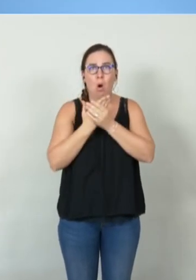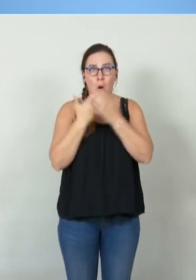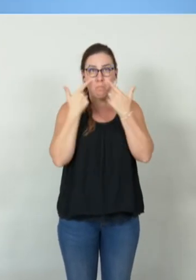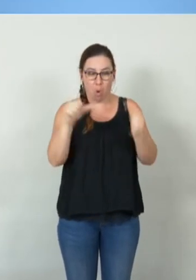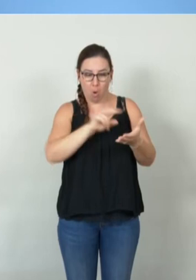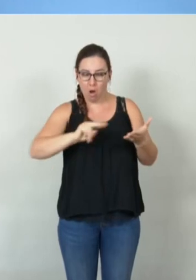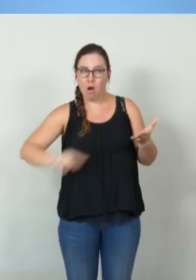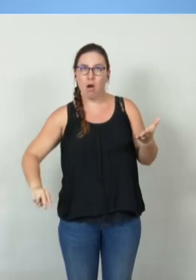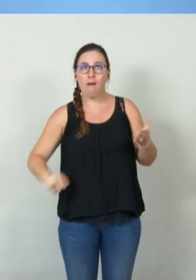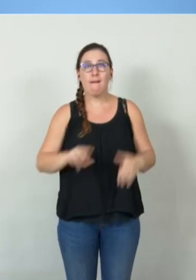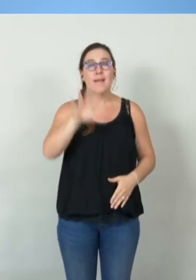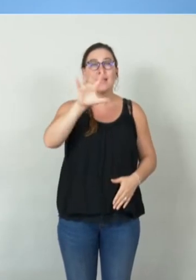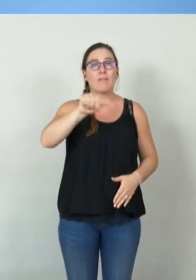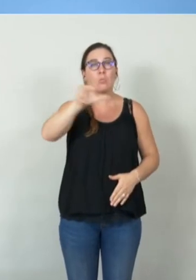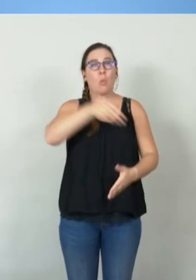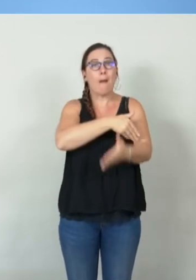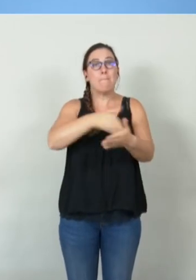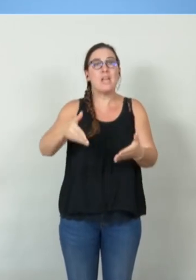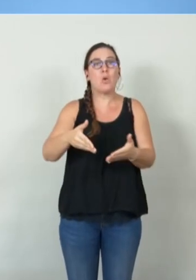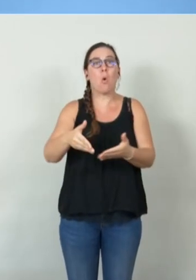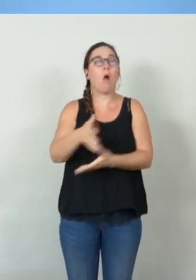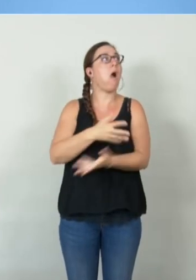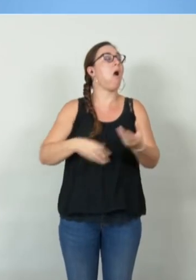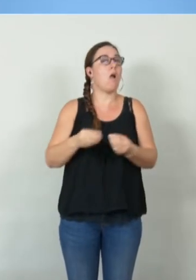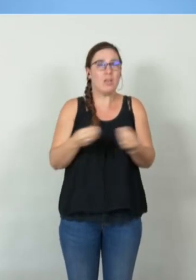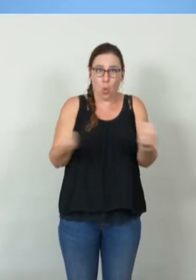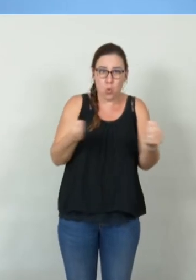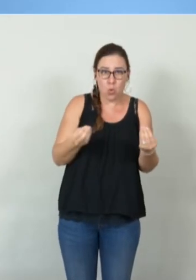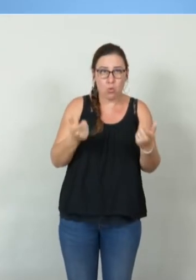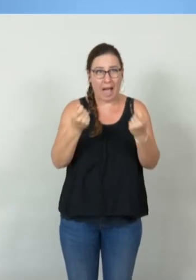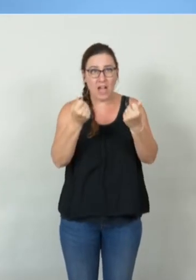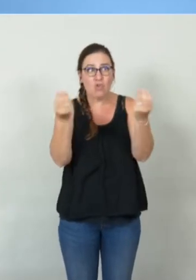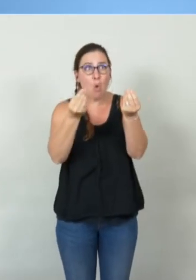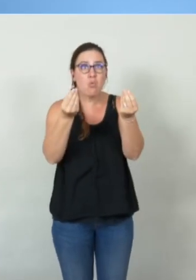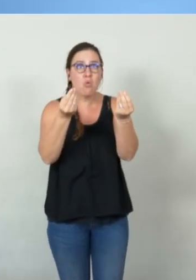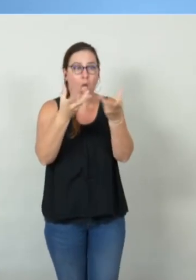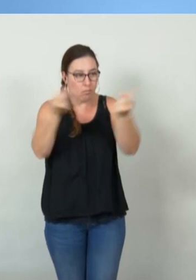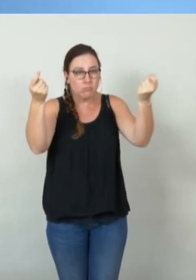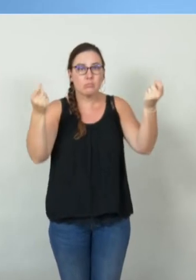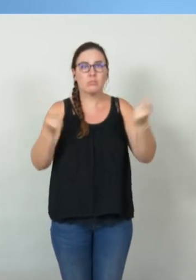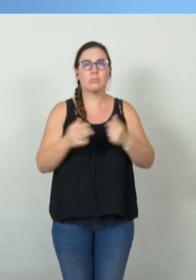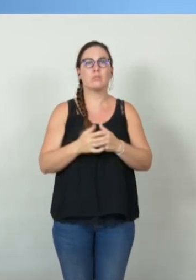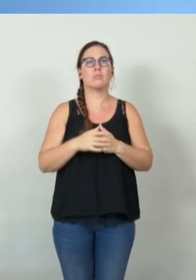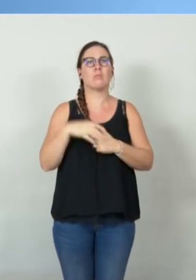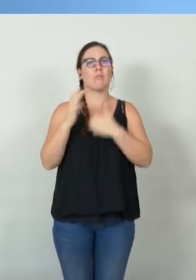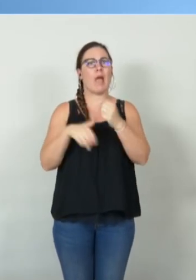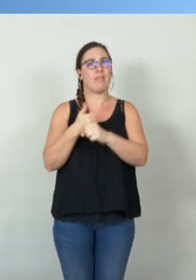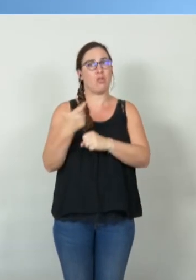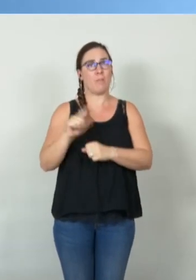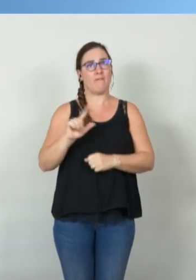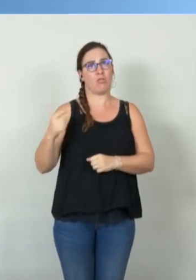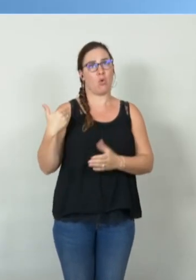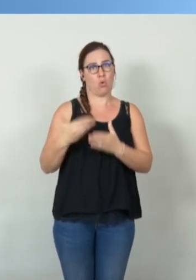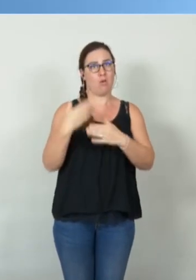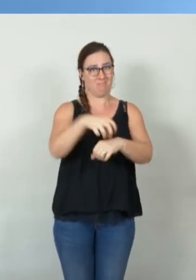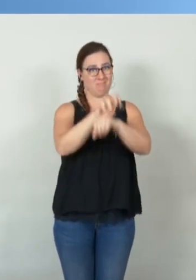disparaître 5,3 millions d'euros qu'avez-vous fait de notre argent en 2022 cette fois vous avez